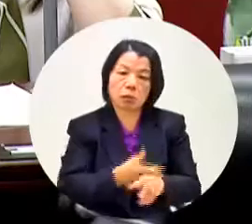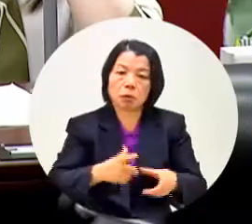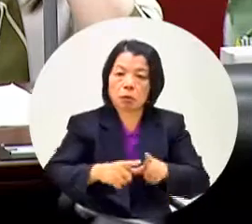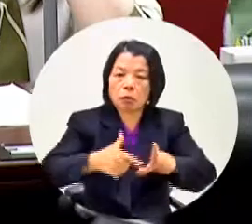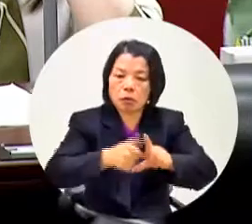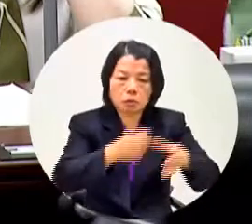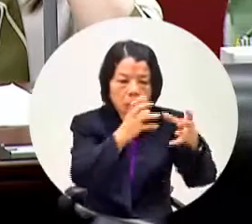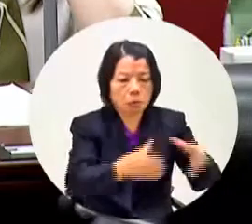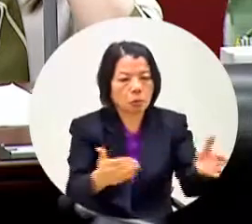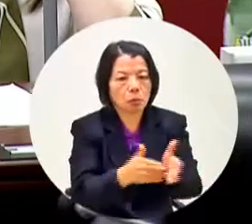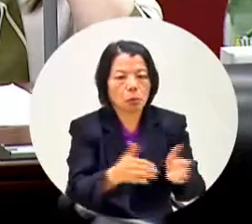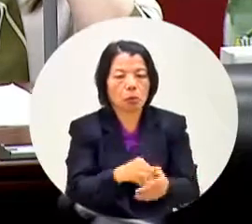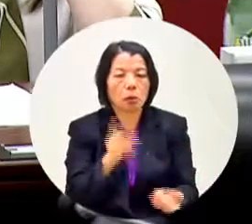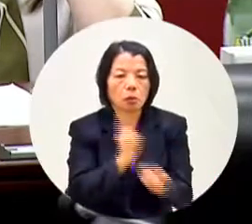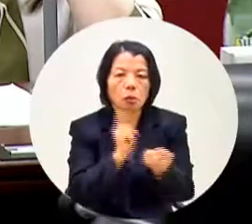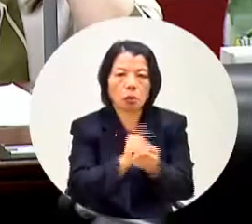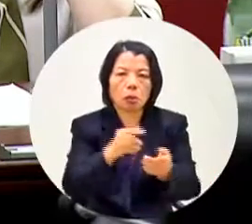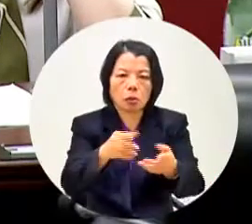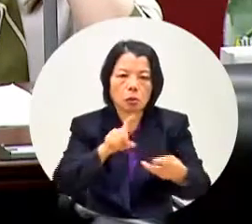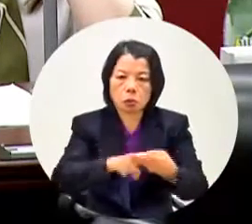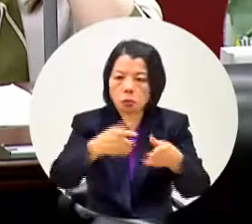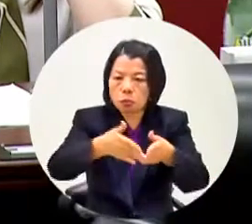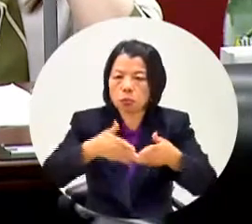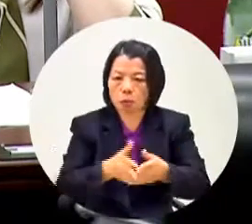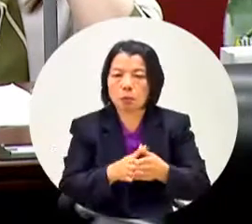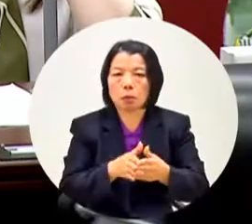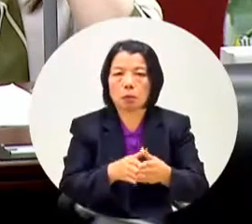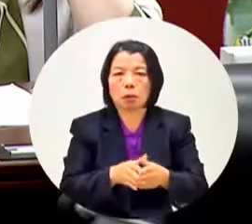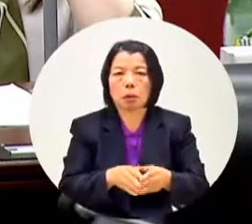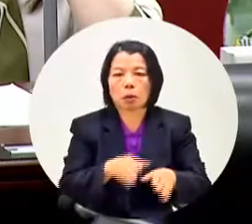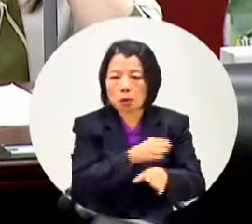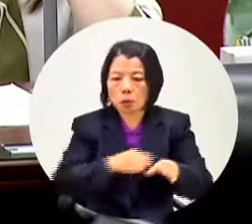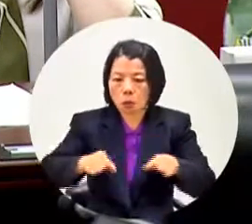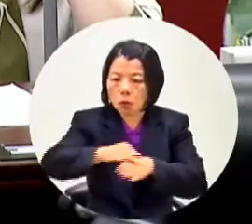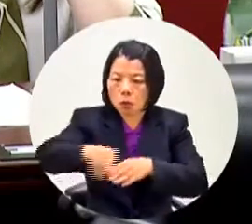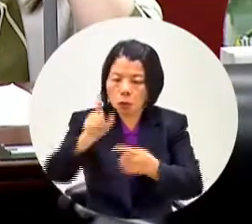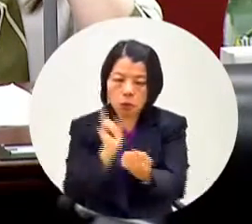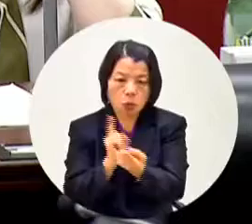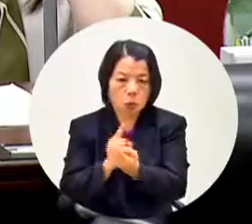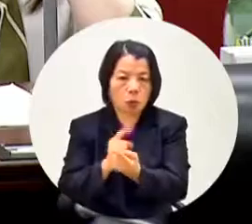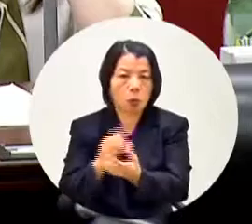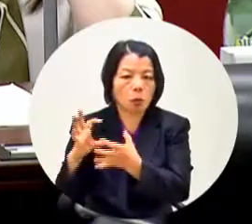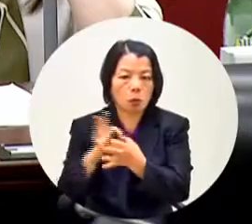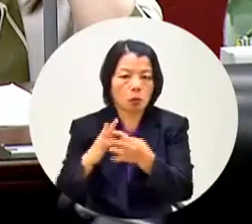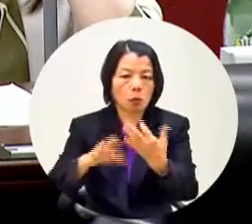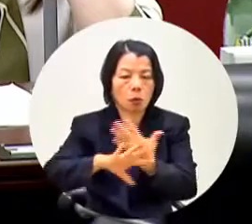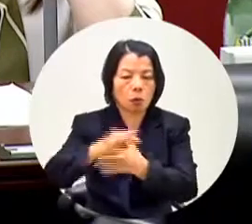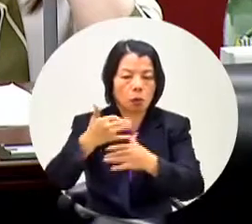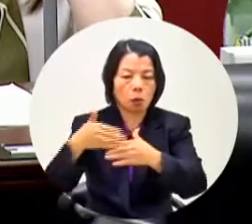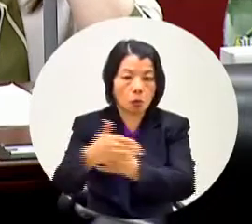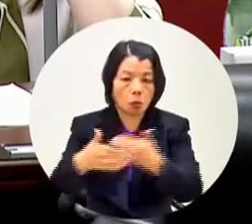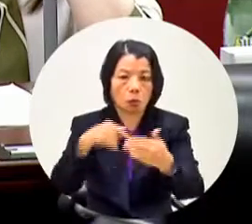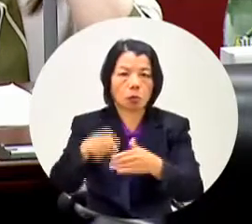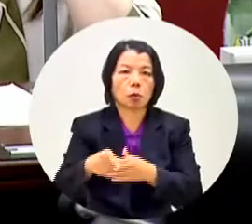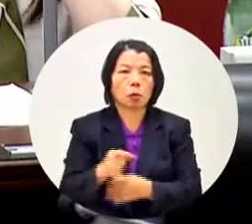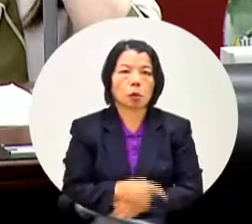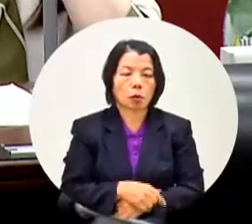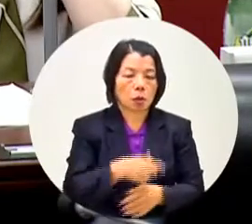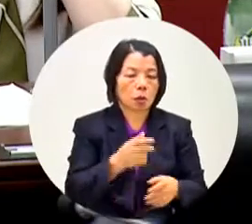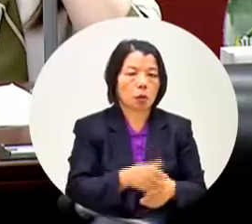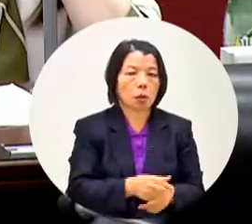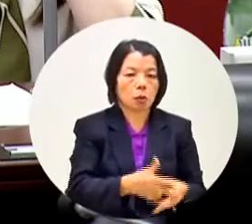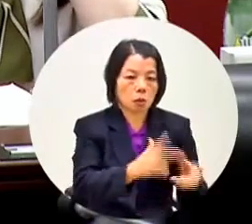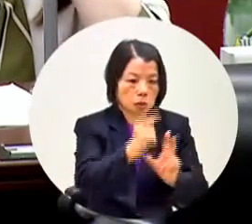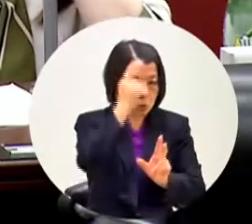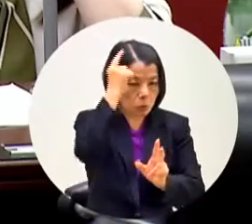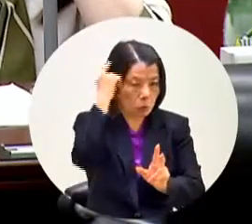的市民朋友们都有反映，好，常常在反映这个问题。那这个道路段已经这么拥塞了，将来它还要再必须